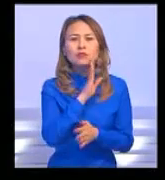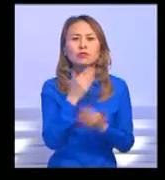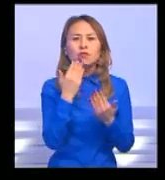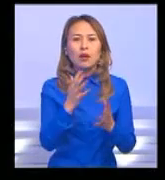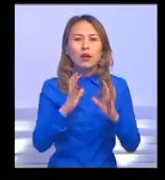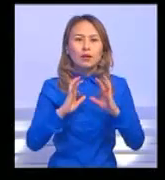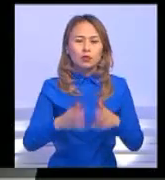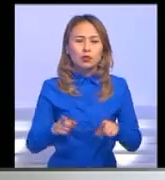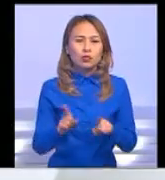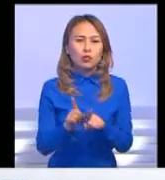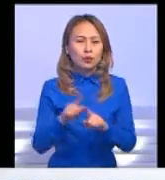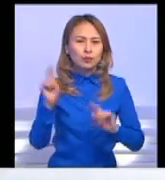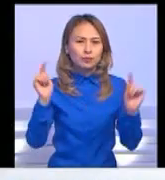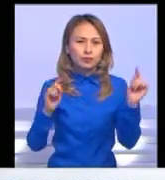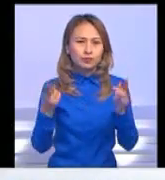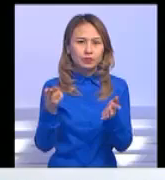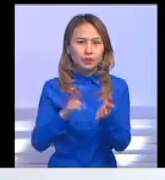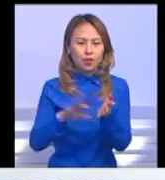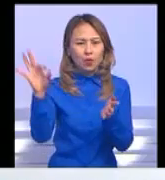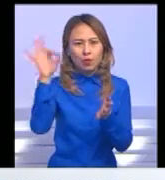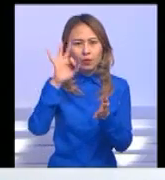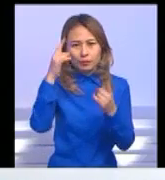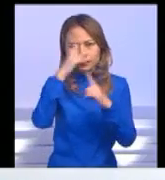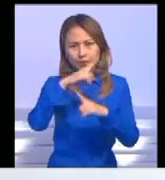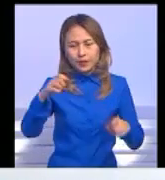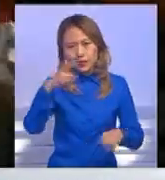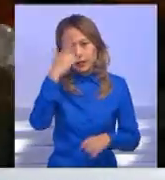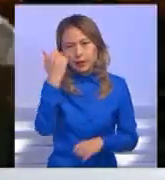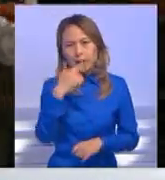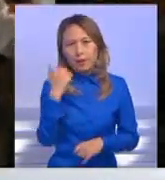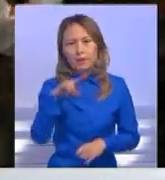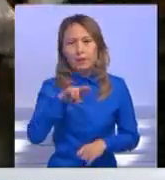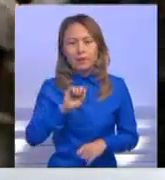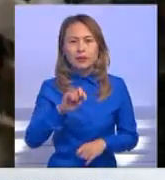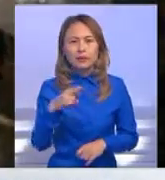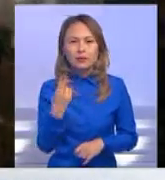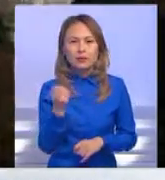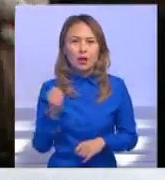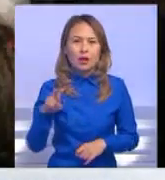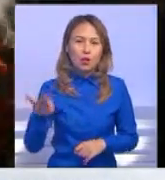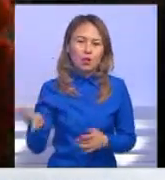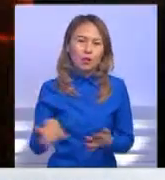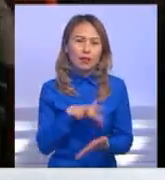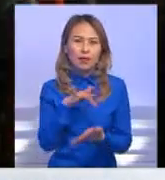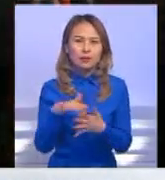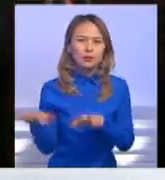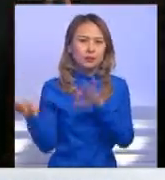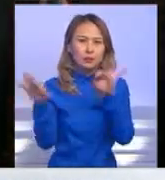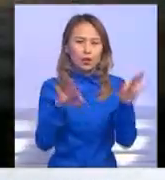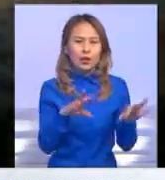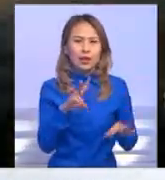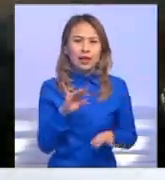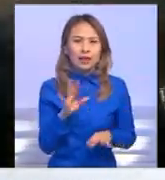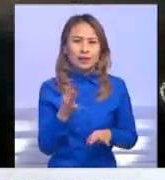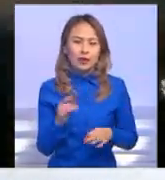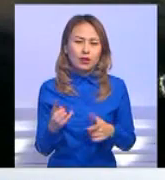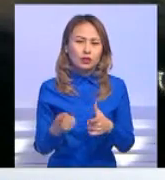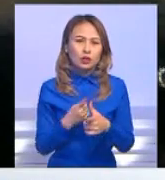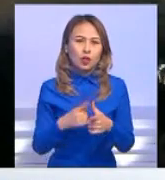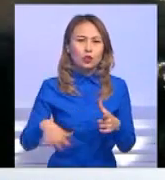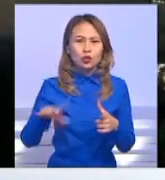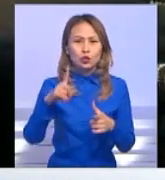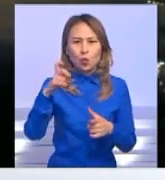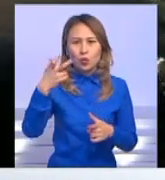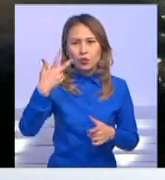Бұл туралы халықаралық көші-қон ұйымының өкілі мәлімдеді. Барлығы Италияның Пациала қаласына жеткізілген. Бұдан бөлек Ливияның жағалау